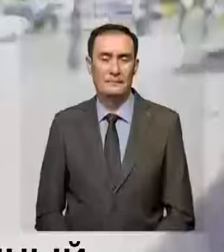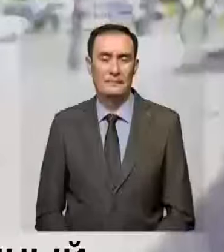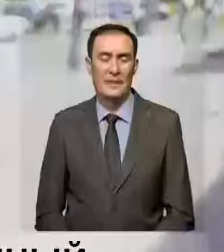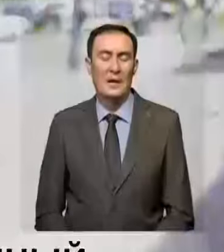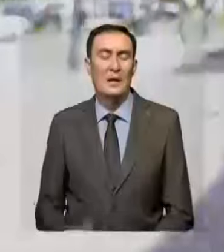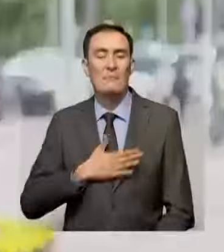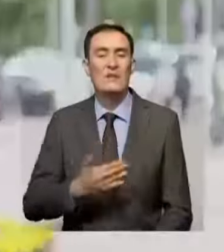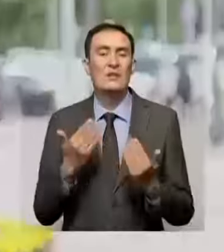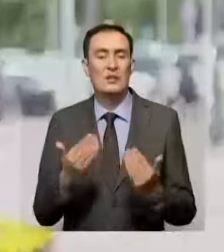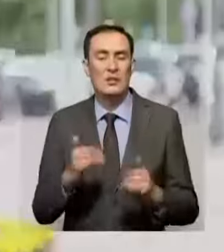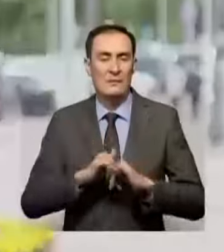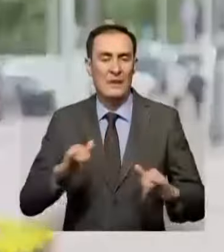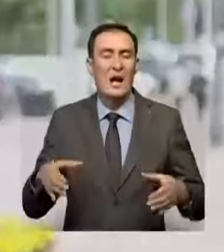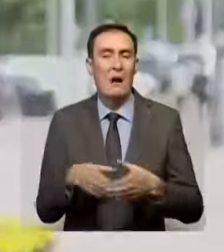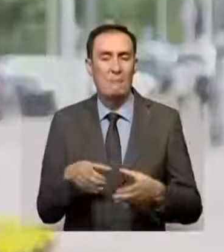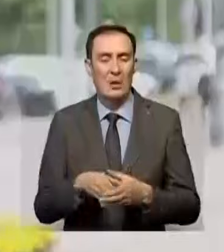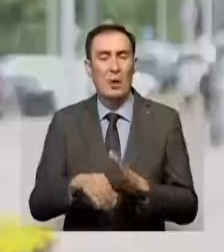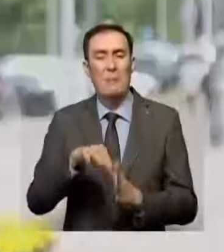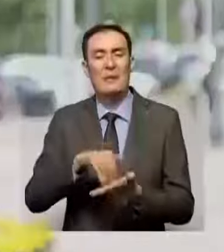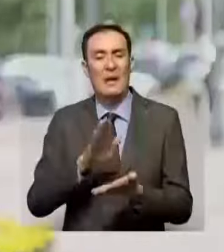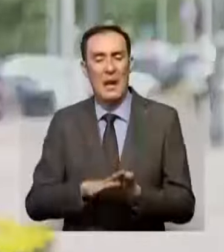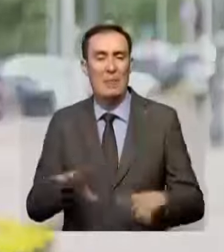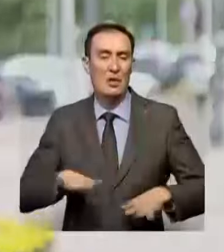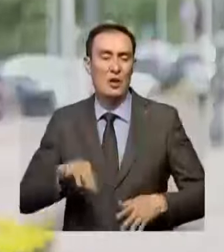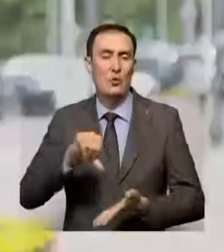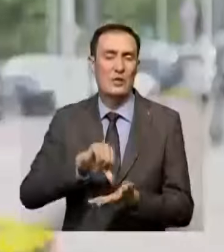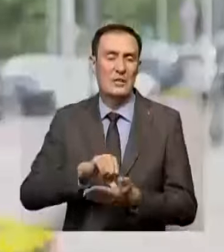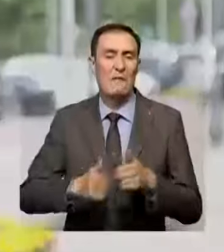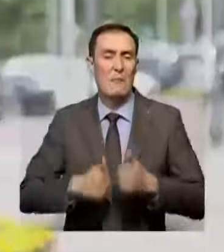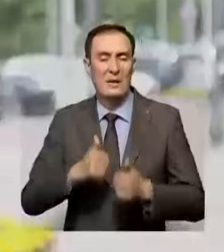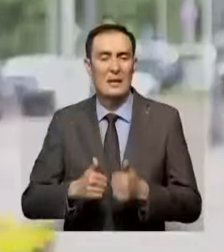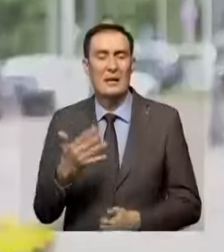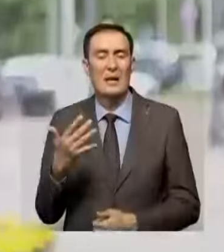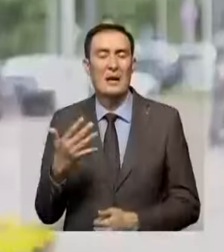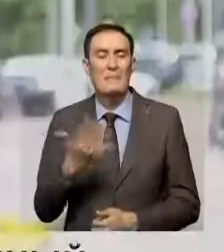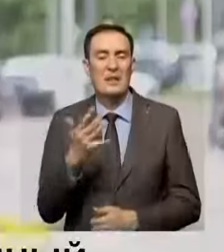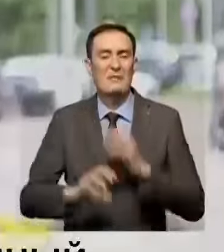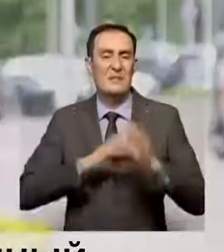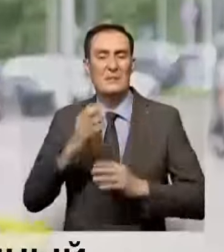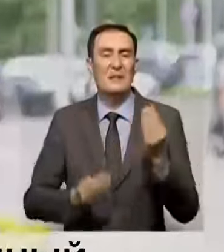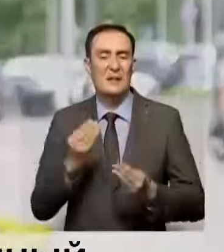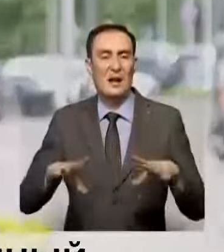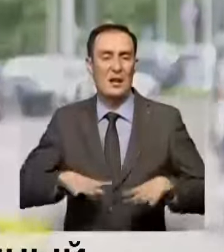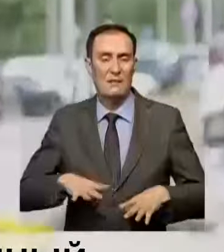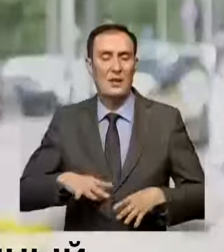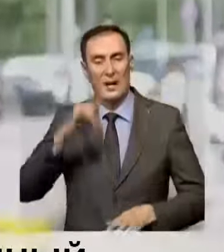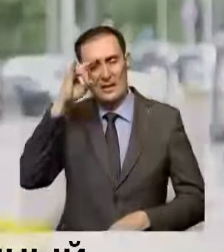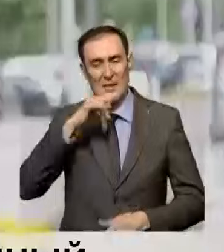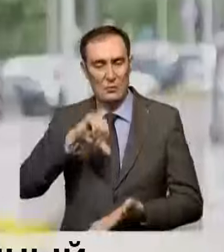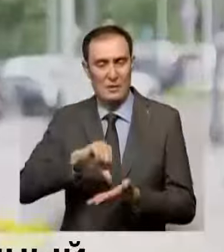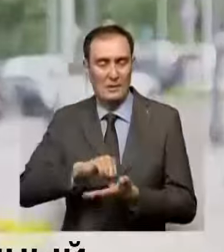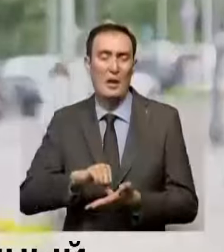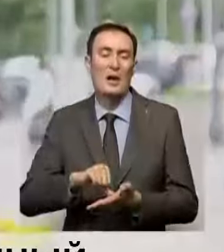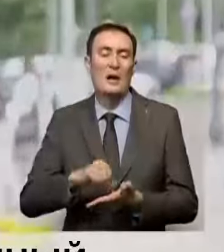Мы сейчас формируем команду, определяем лошадей для участия в байге на 5-х всемирных играх кочевников от Казахстана.